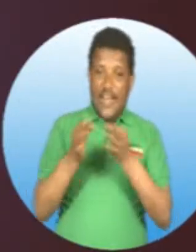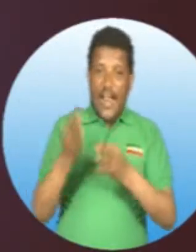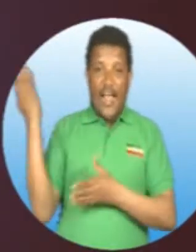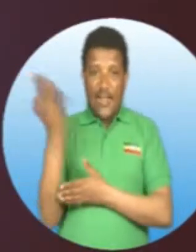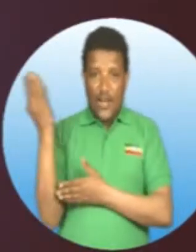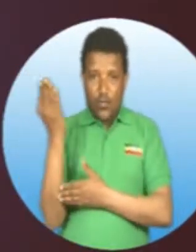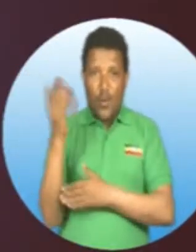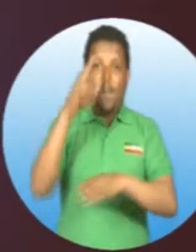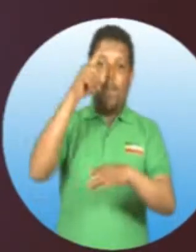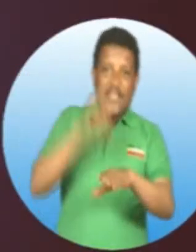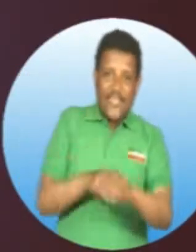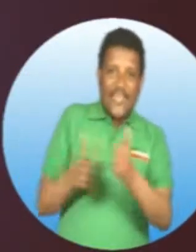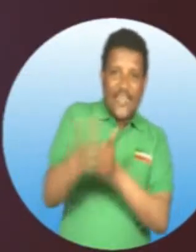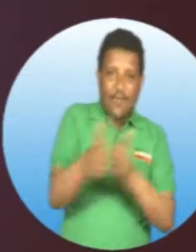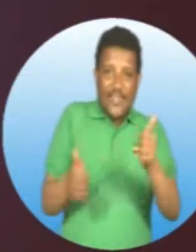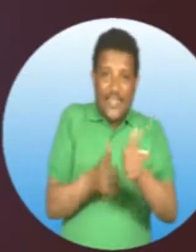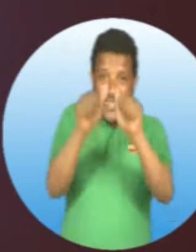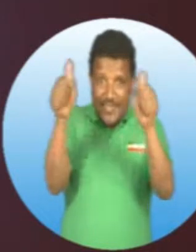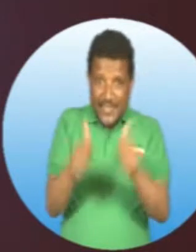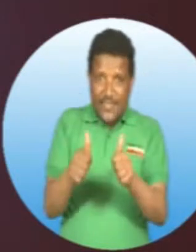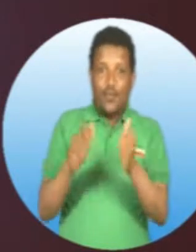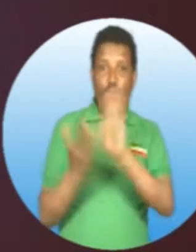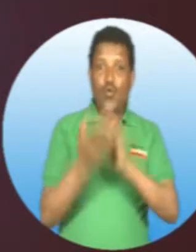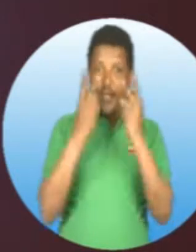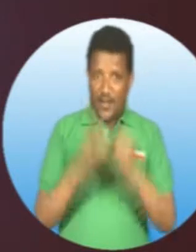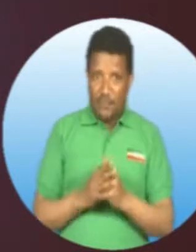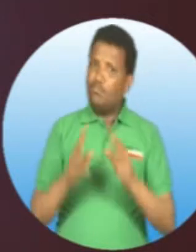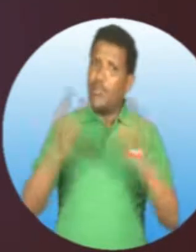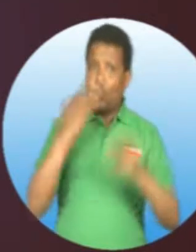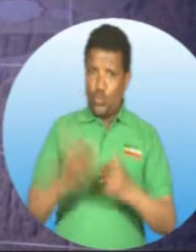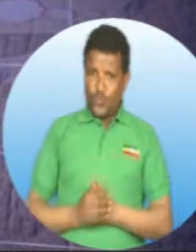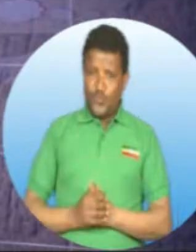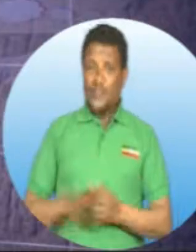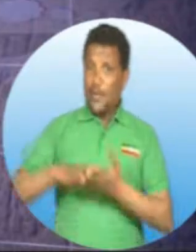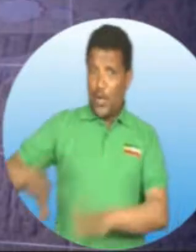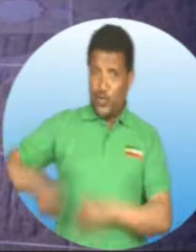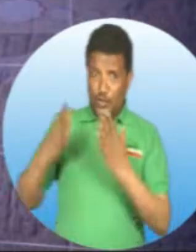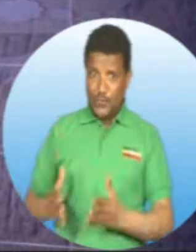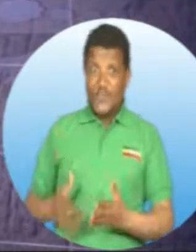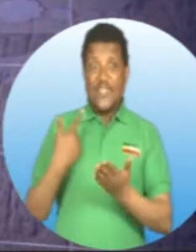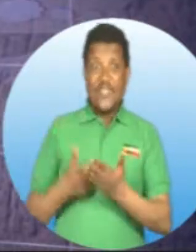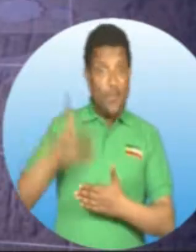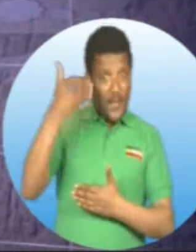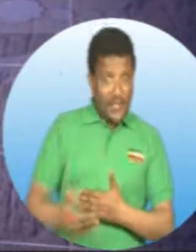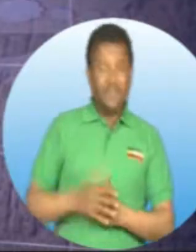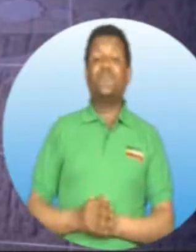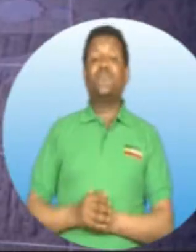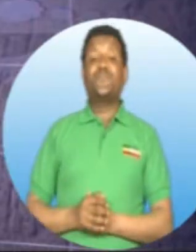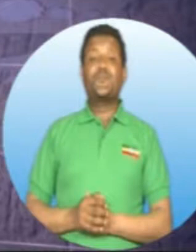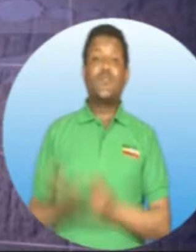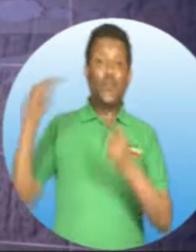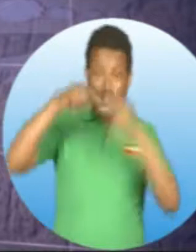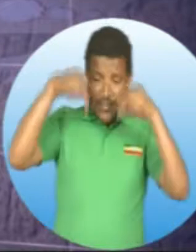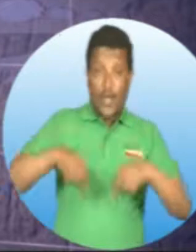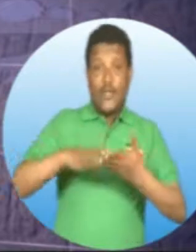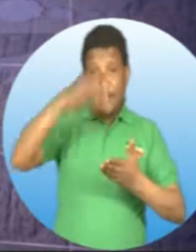ትረካ አቀራረቡ በጊዜ ቅደም ተከተል የተቀነበበ እንደሆነ አይተናል። በጣም ጥሩ ተማሪዎች፣ ከዚህ